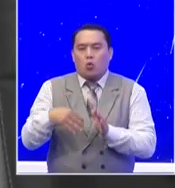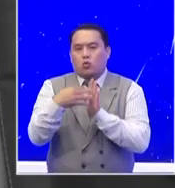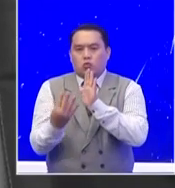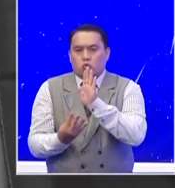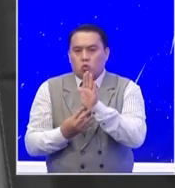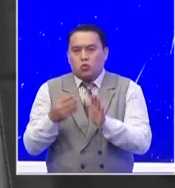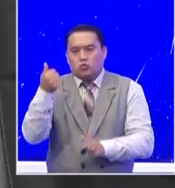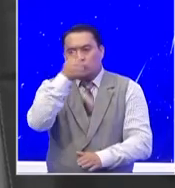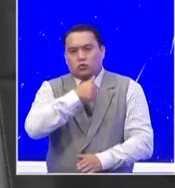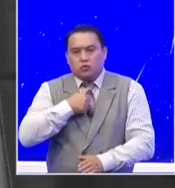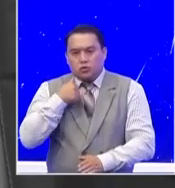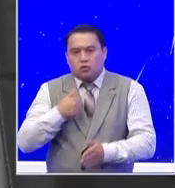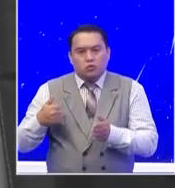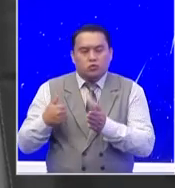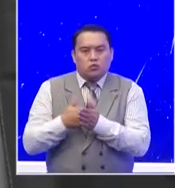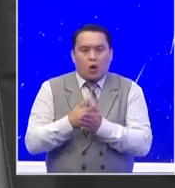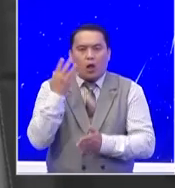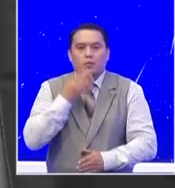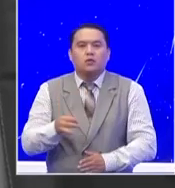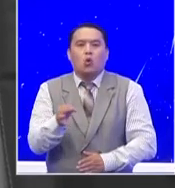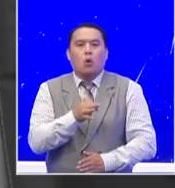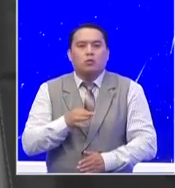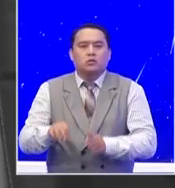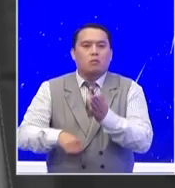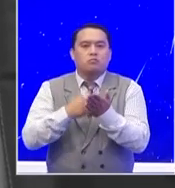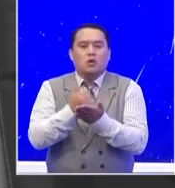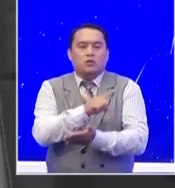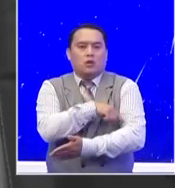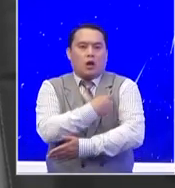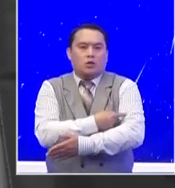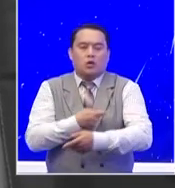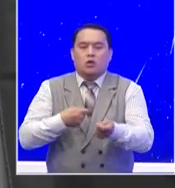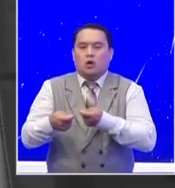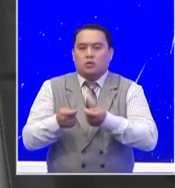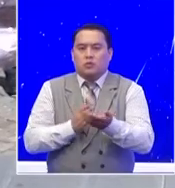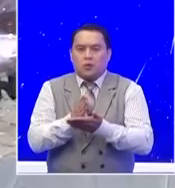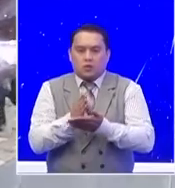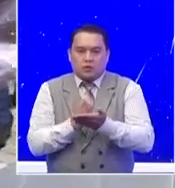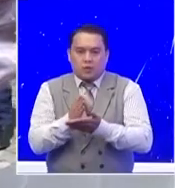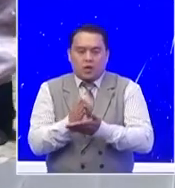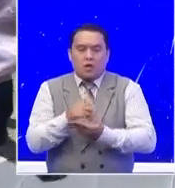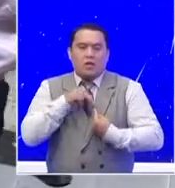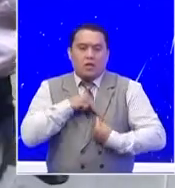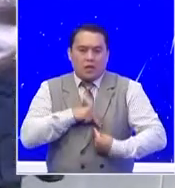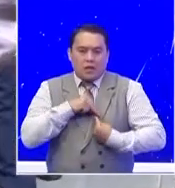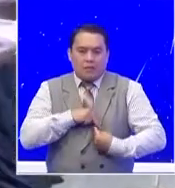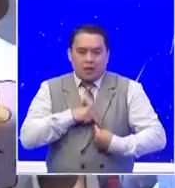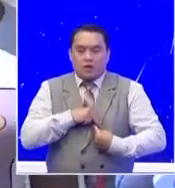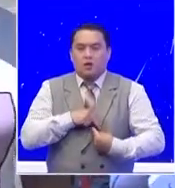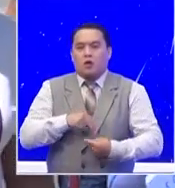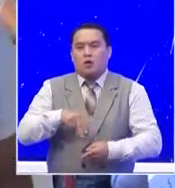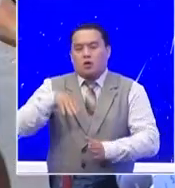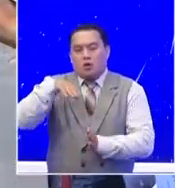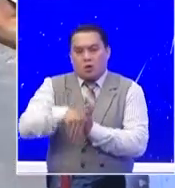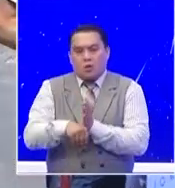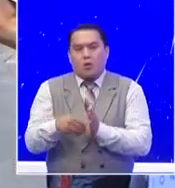жылдың мамырынан ғұмырының соңына дейін Алматы облысының бас мемлекеттік санитар дәрігері қызметін атқарды. Ерен еңбекпен қызметтік борышын